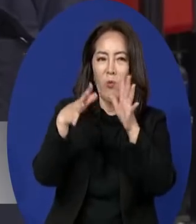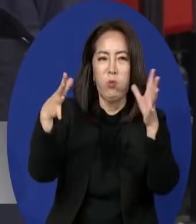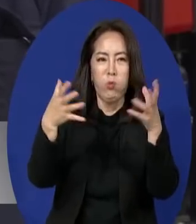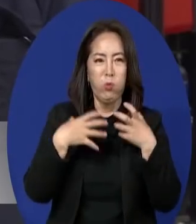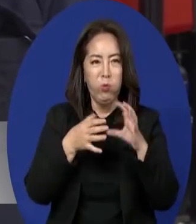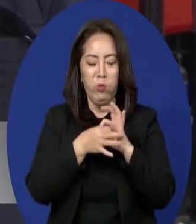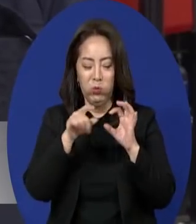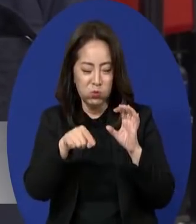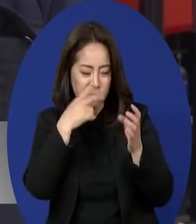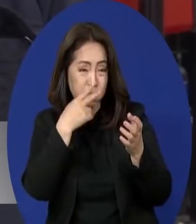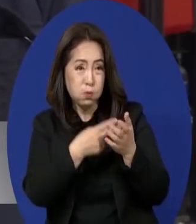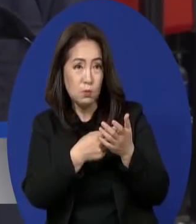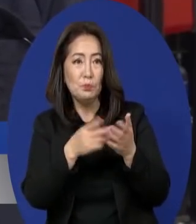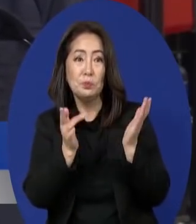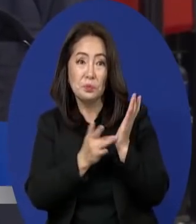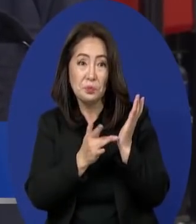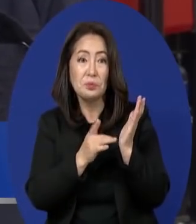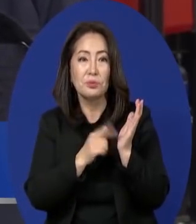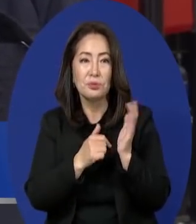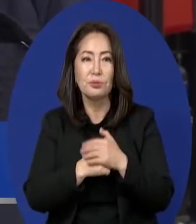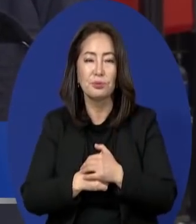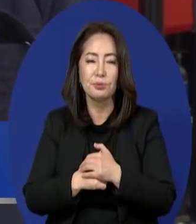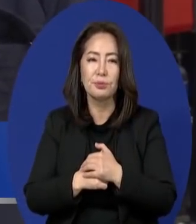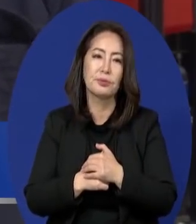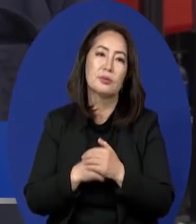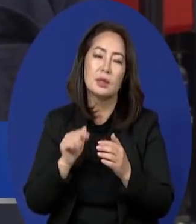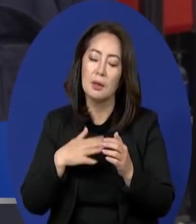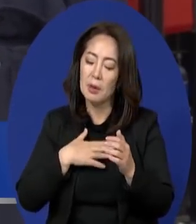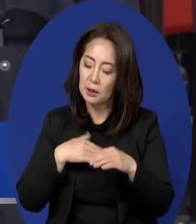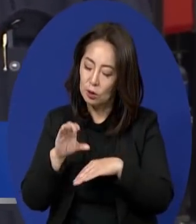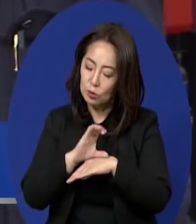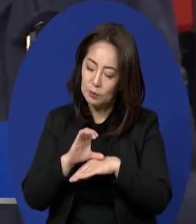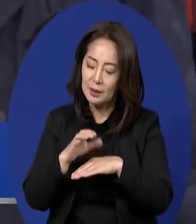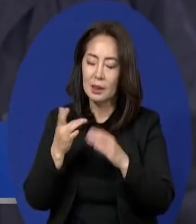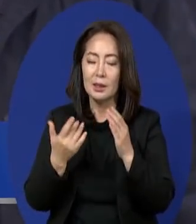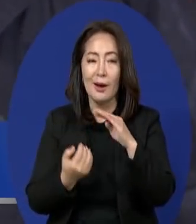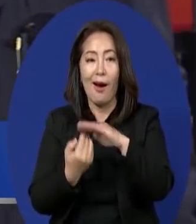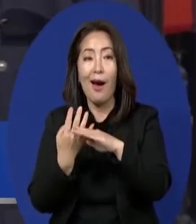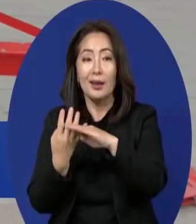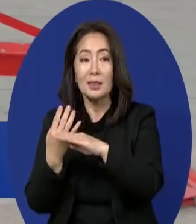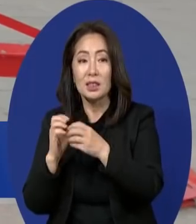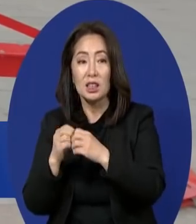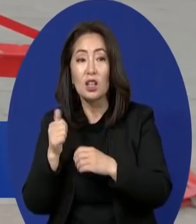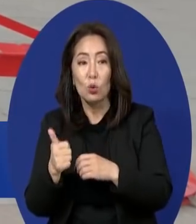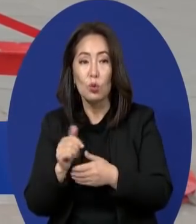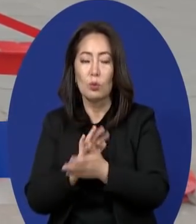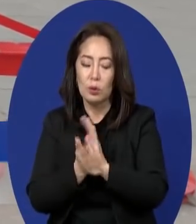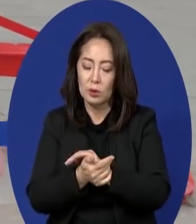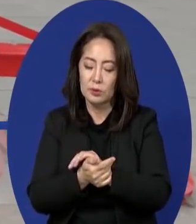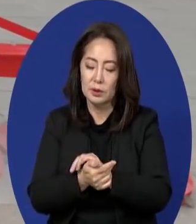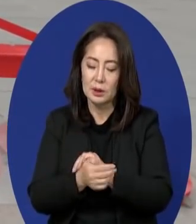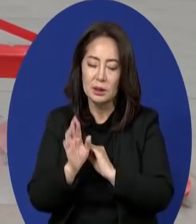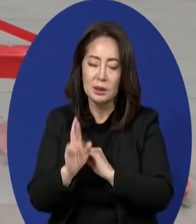Тодорхой хэмжээний техник хэрэгсэл бол шаардлагатай байгаа. Хэдий манай суманд газар тариалангийн үйлдвэрлэл эрхэлдэг ч гэсэн нөгөө яг